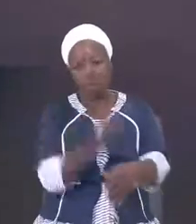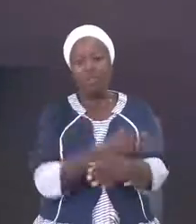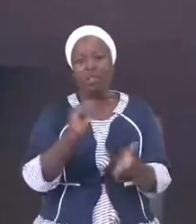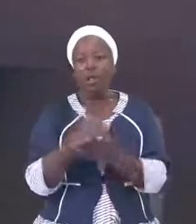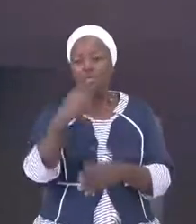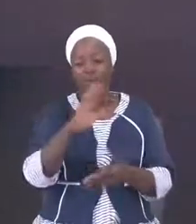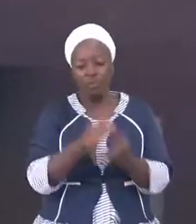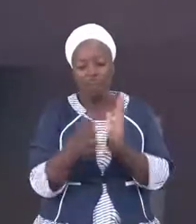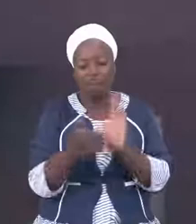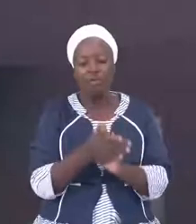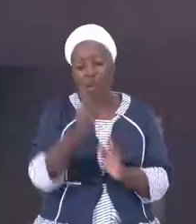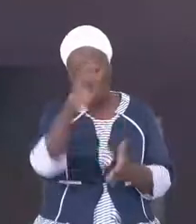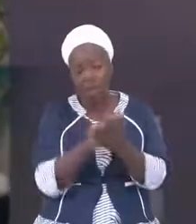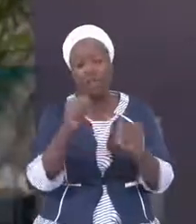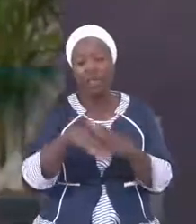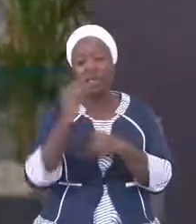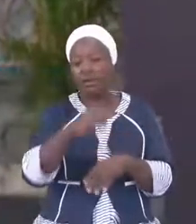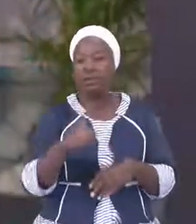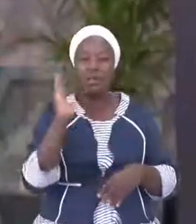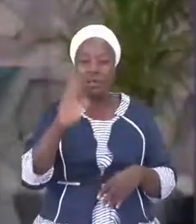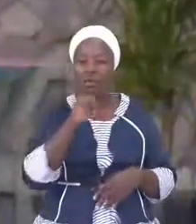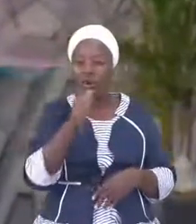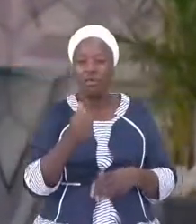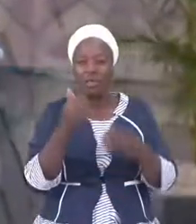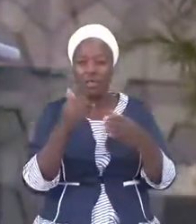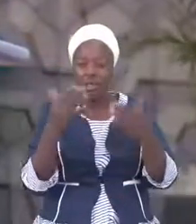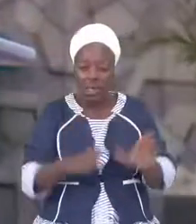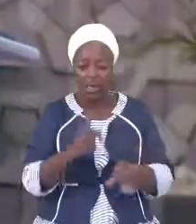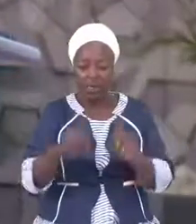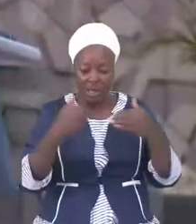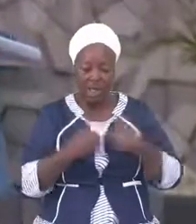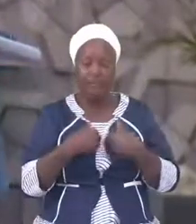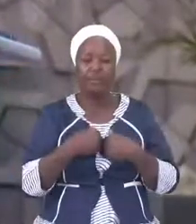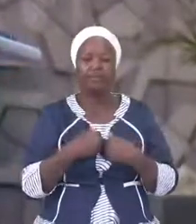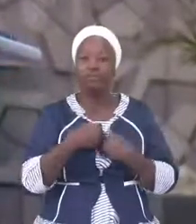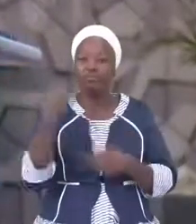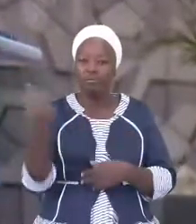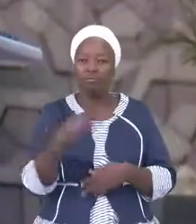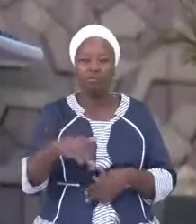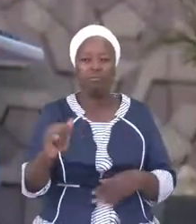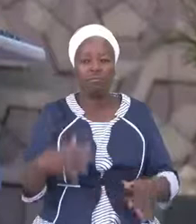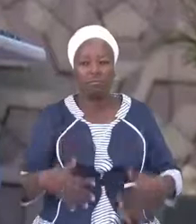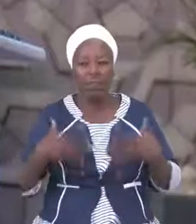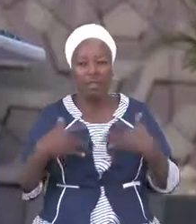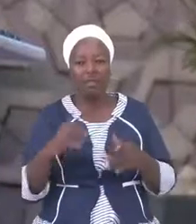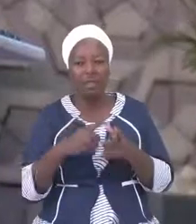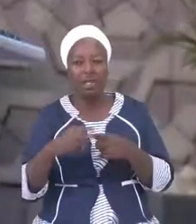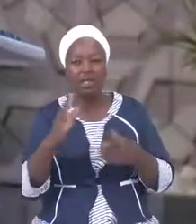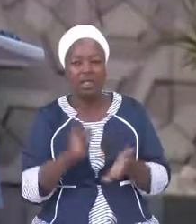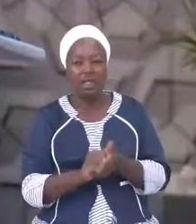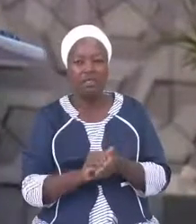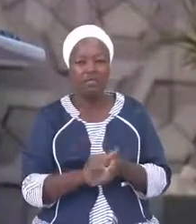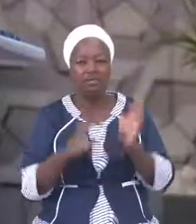mais qu'il ait la vie éternelle. Nous parlons de la nouvelle réalisation